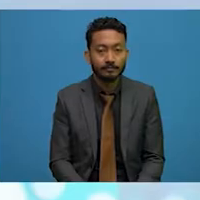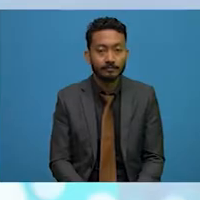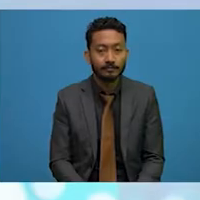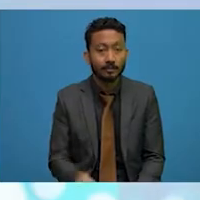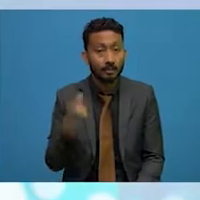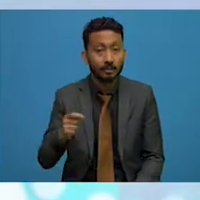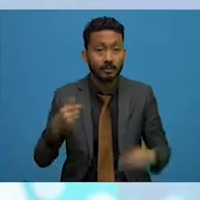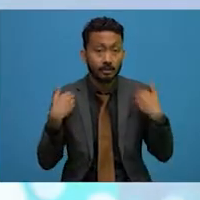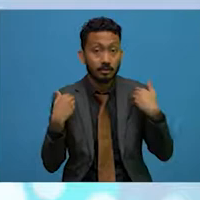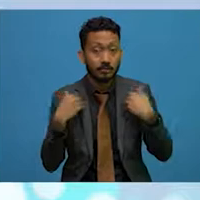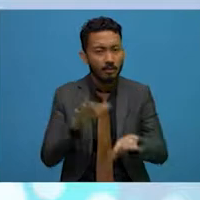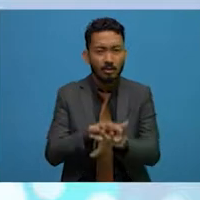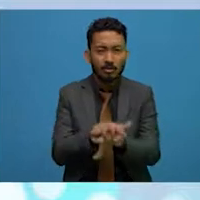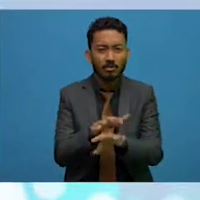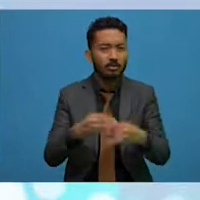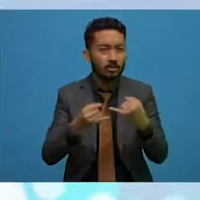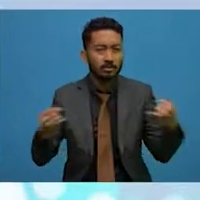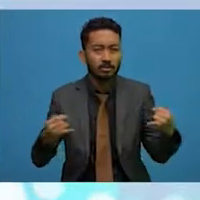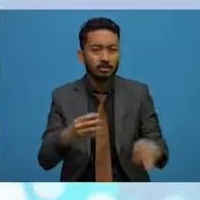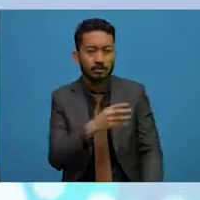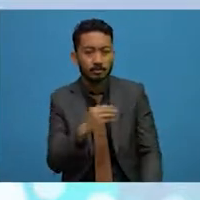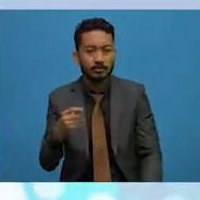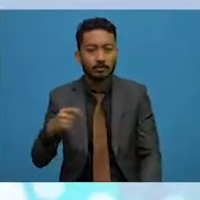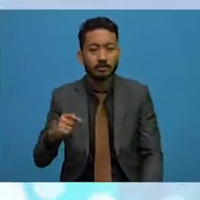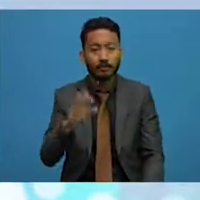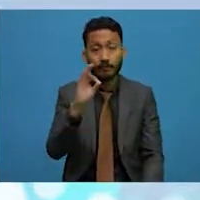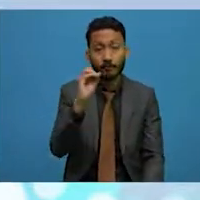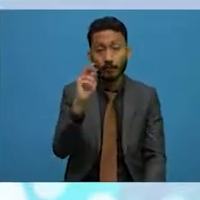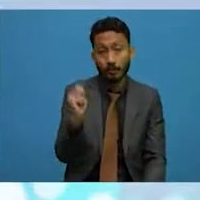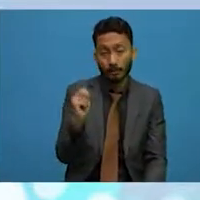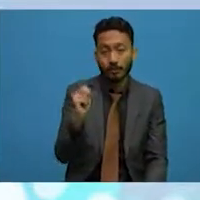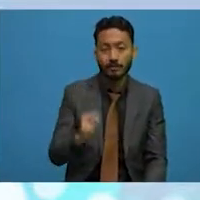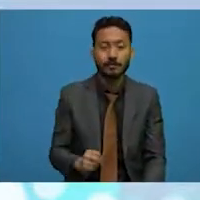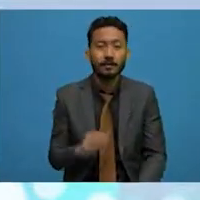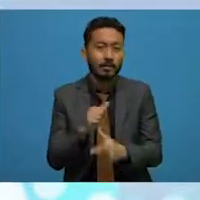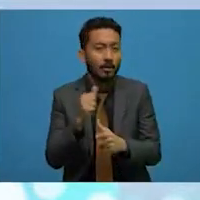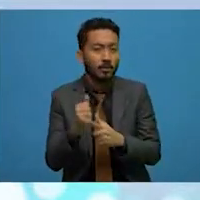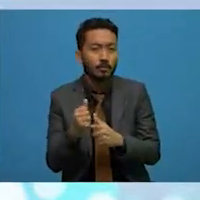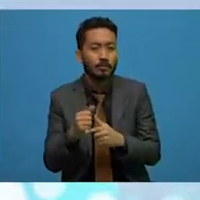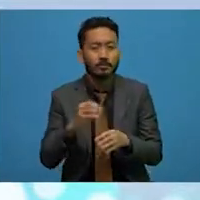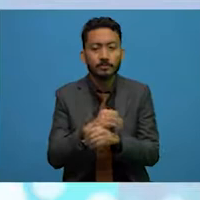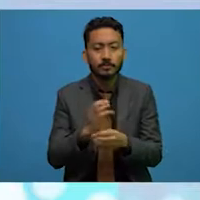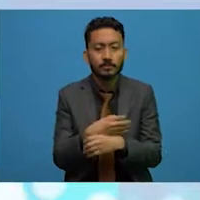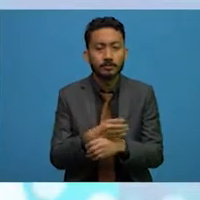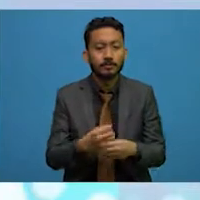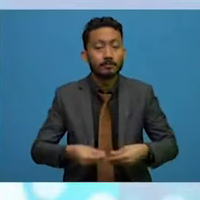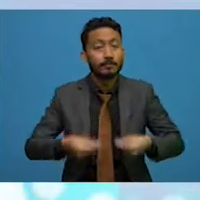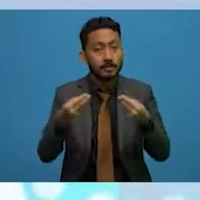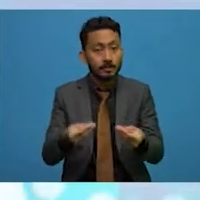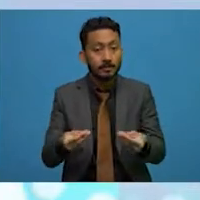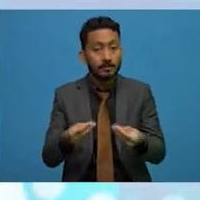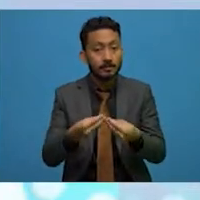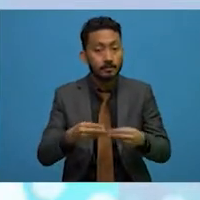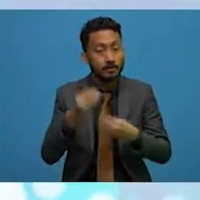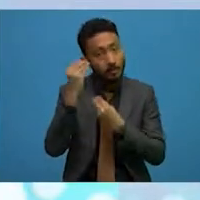Teks juga meliputi pelbagai jenis tulisan, font atau saiz yang dapat menyalurkan maklumat.